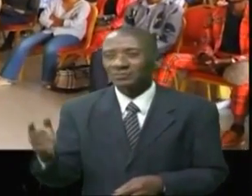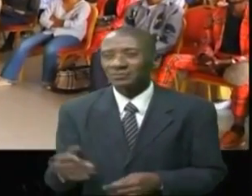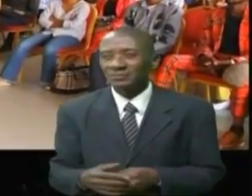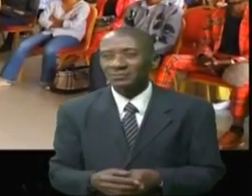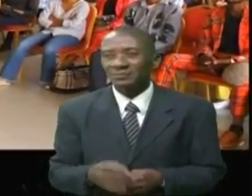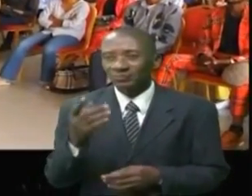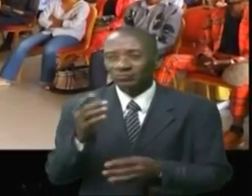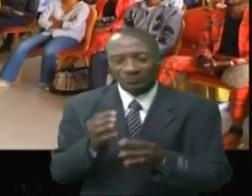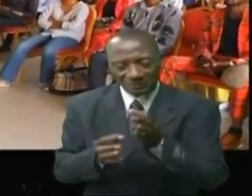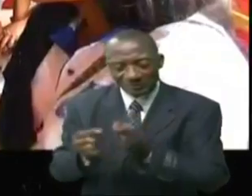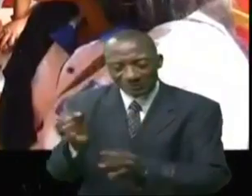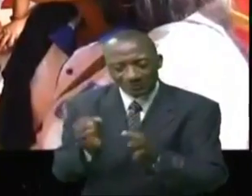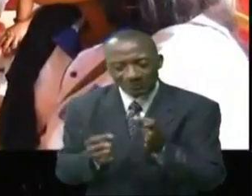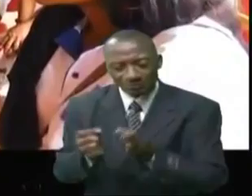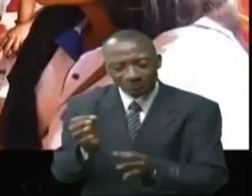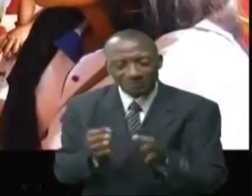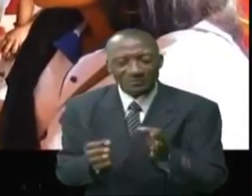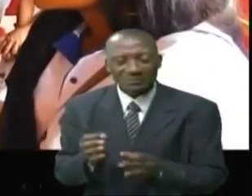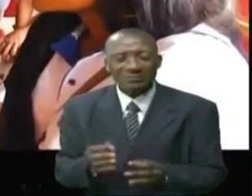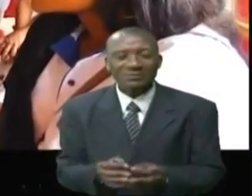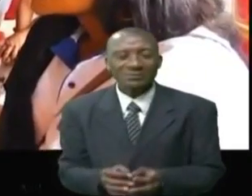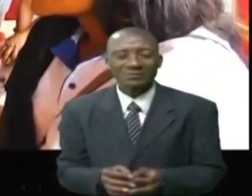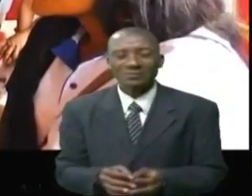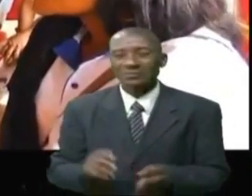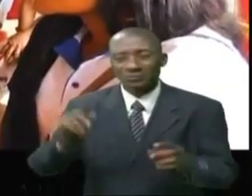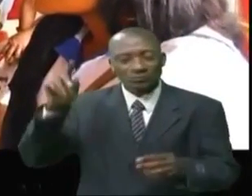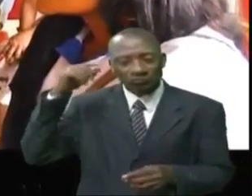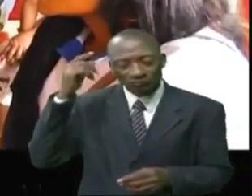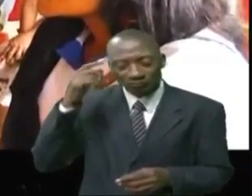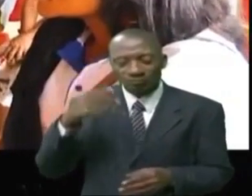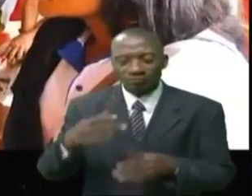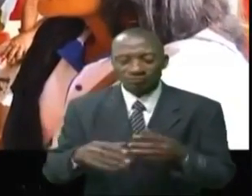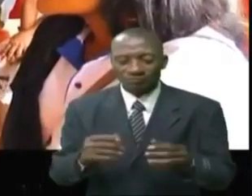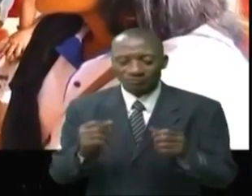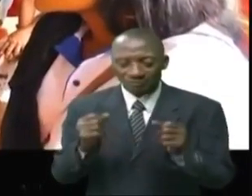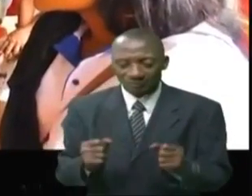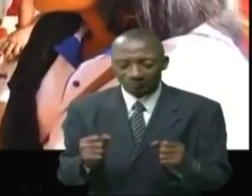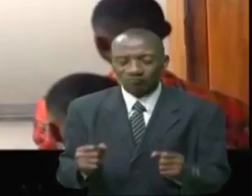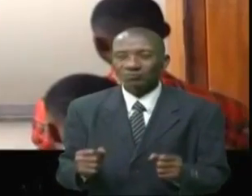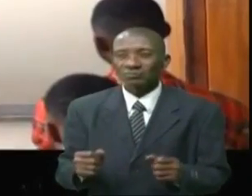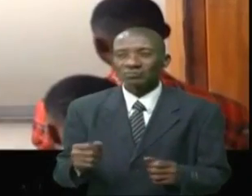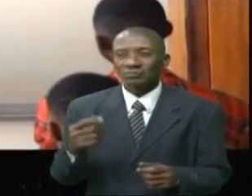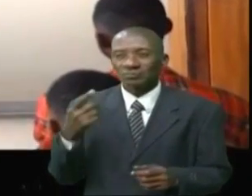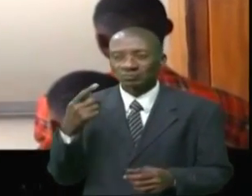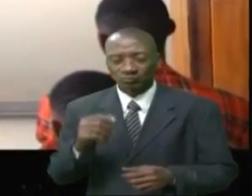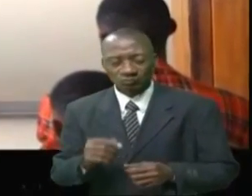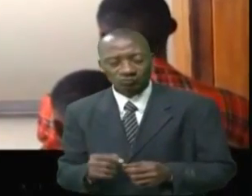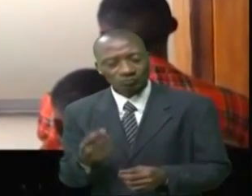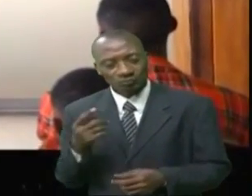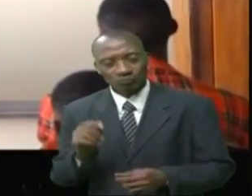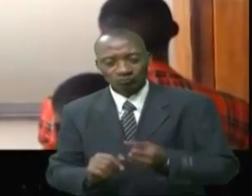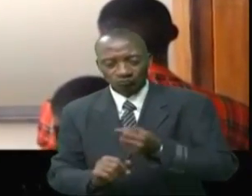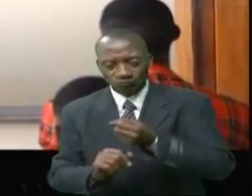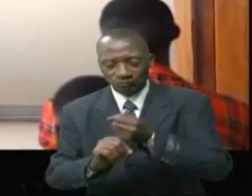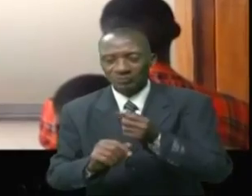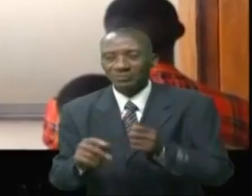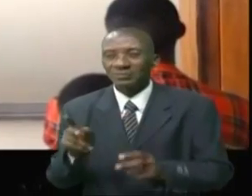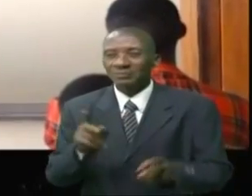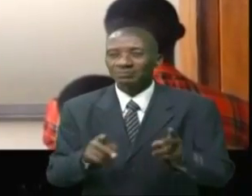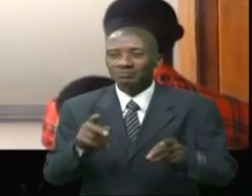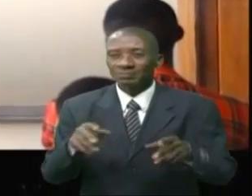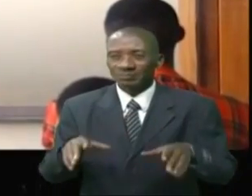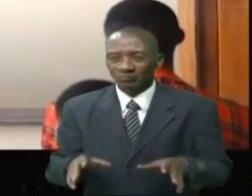à surmonter mais également les efforts du gouvernement dans la promotion de langue des signes congolaise, ce pour atteindre